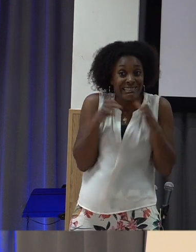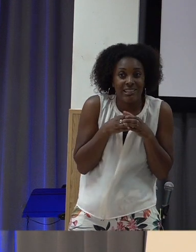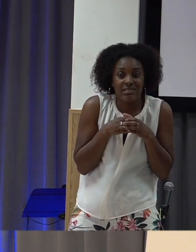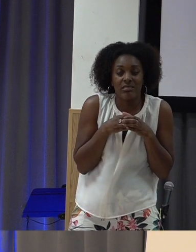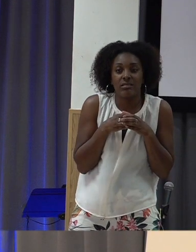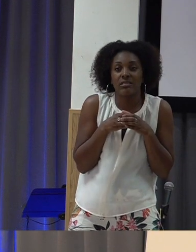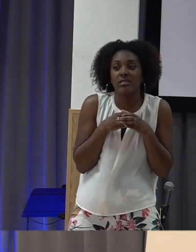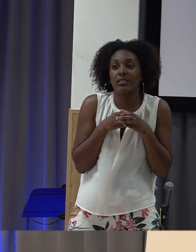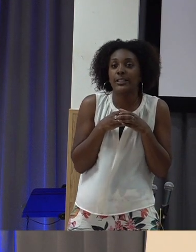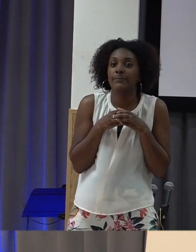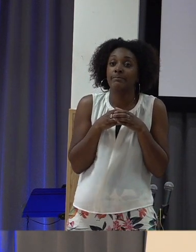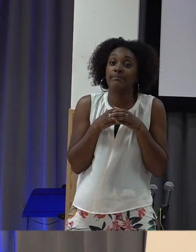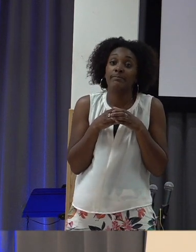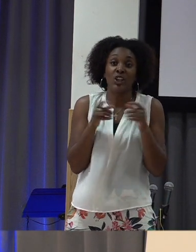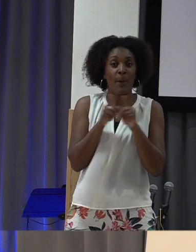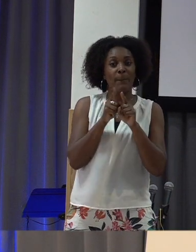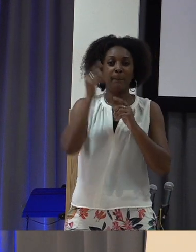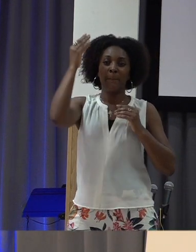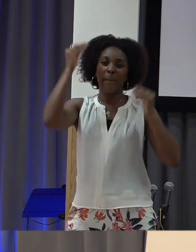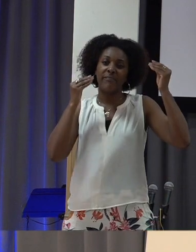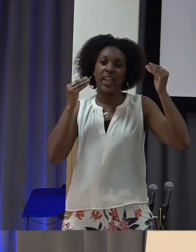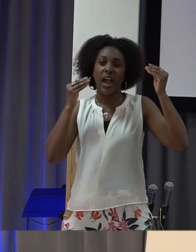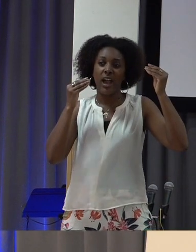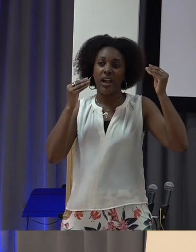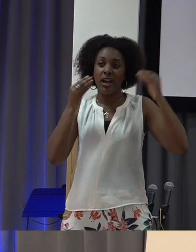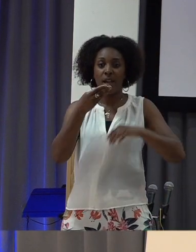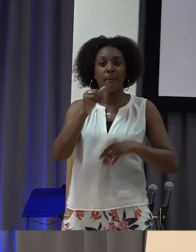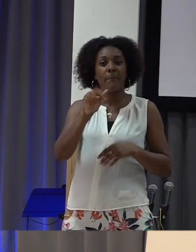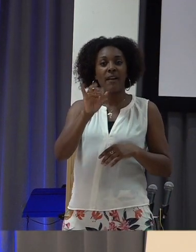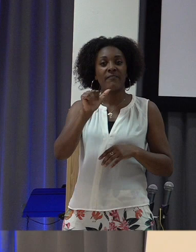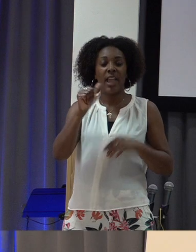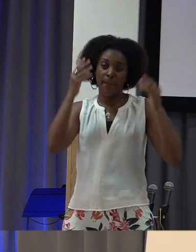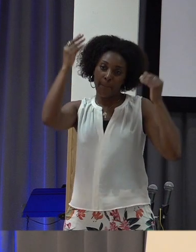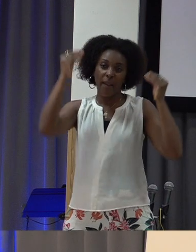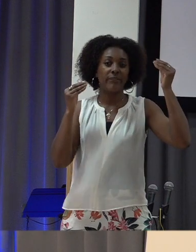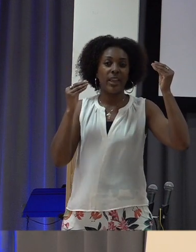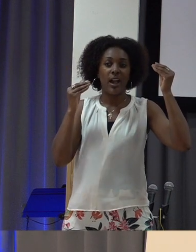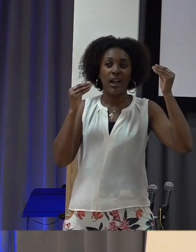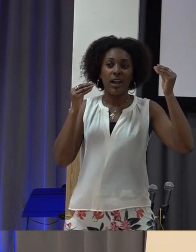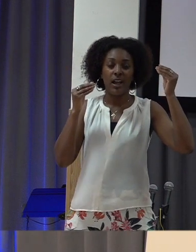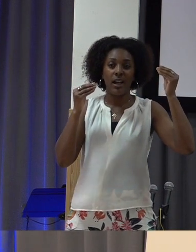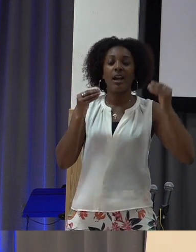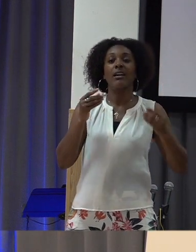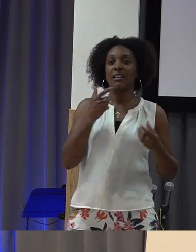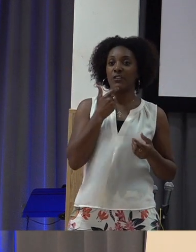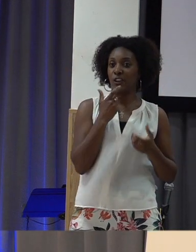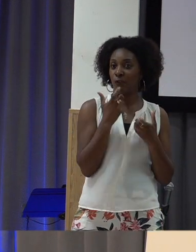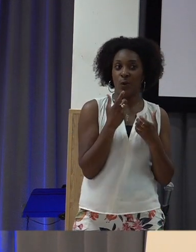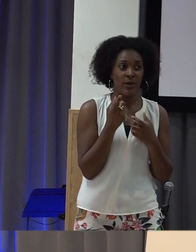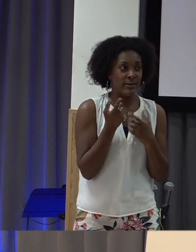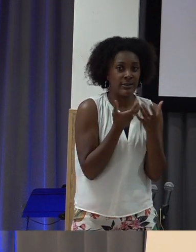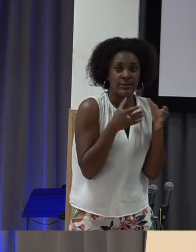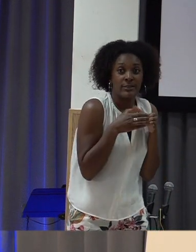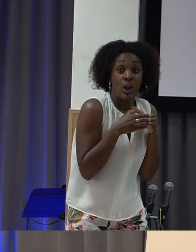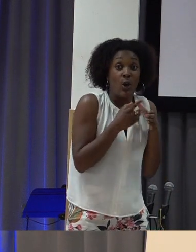c'est aussi l'esprit de mafia. Hein, je dis bien de mafia. C'est-à-dire le besoin de s'unir contre